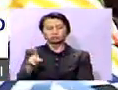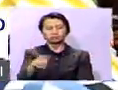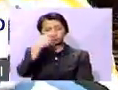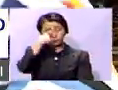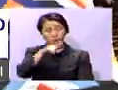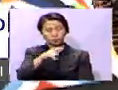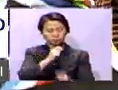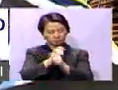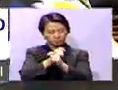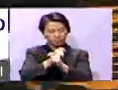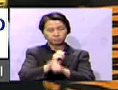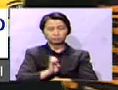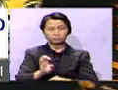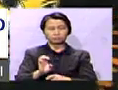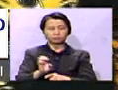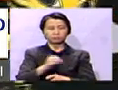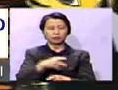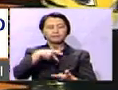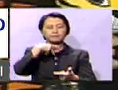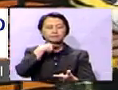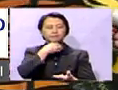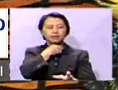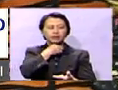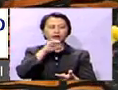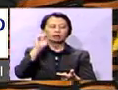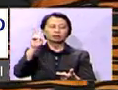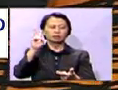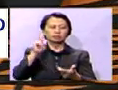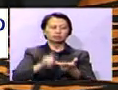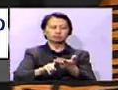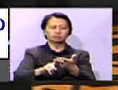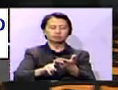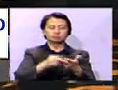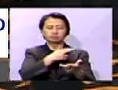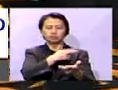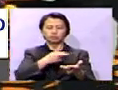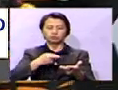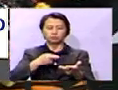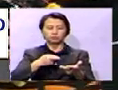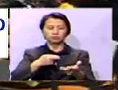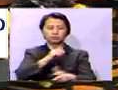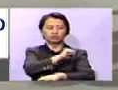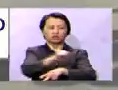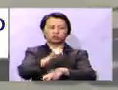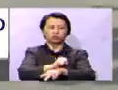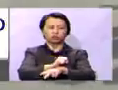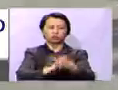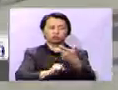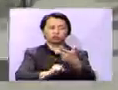Thailand kekal mempertahankan pingat emas dan perak milik negara. Gangsa menjadi milik Indonesia dan Singapura.